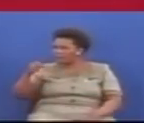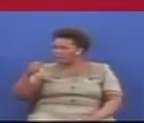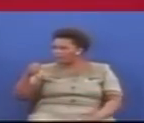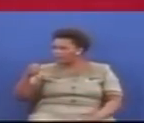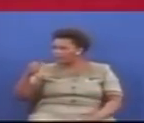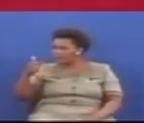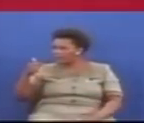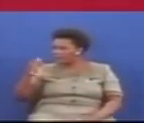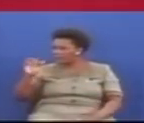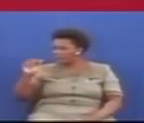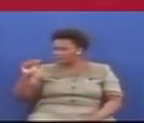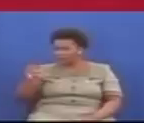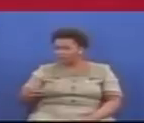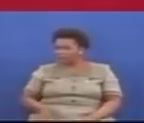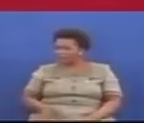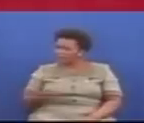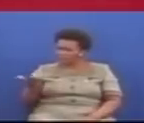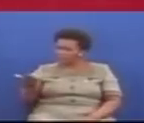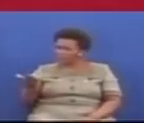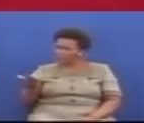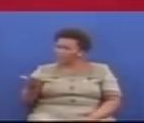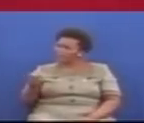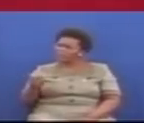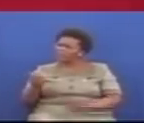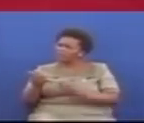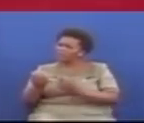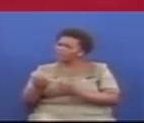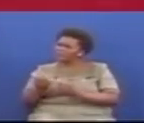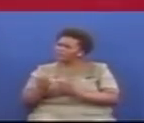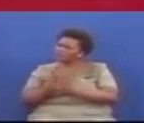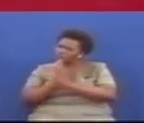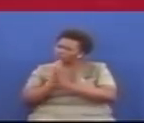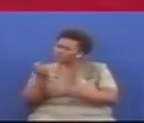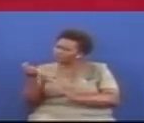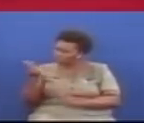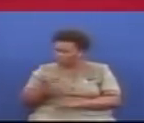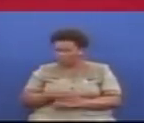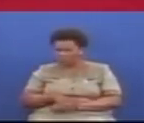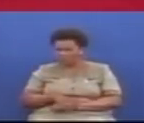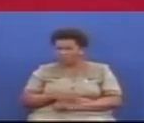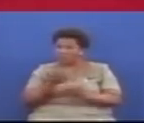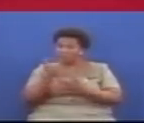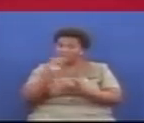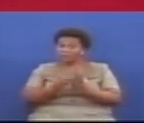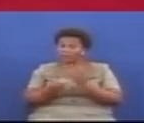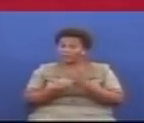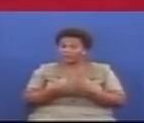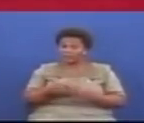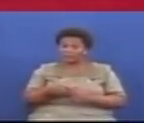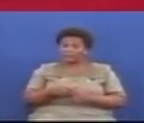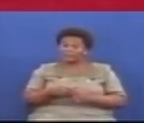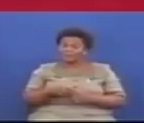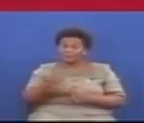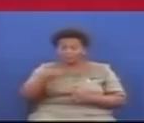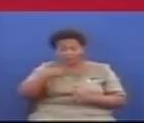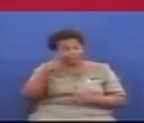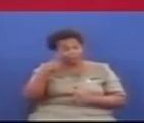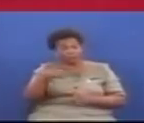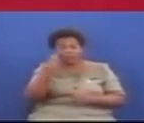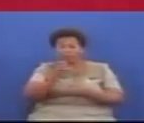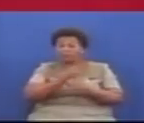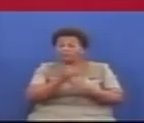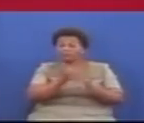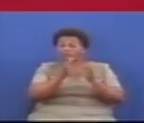kasi hii angalau aone shukrani, uweze kushukuru kwa sababu mimi mheshimiwa spika niseme kazi kubwa inafanyika. Barabara